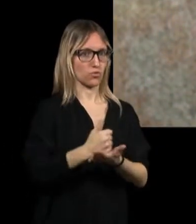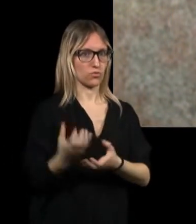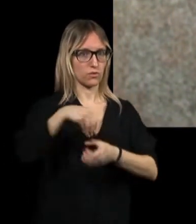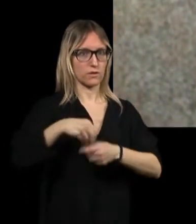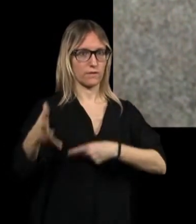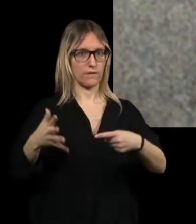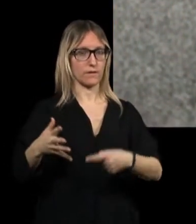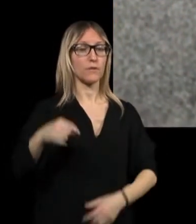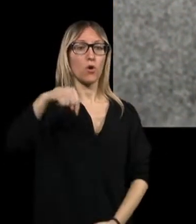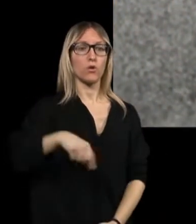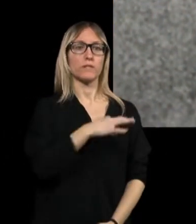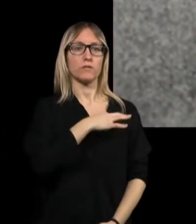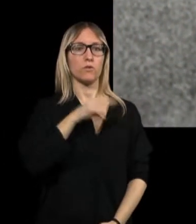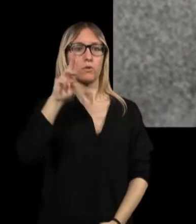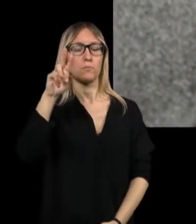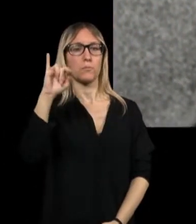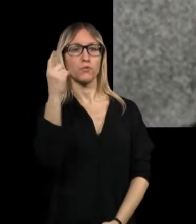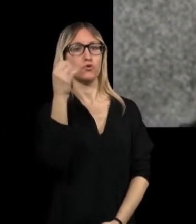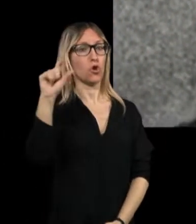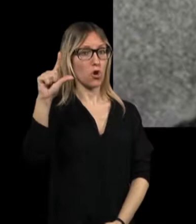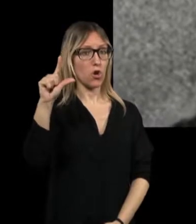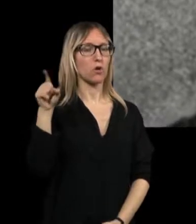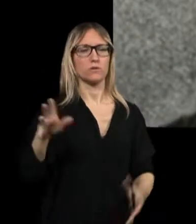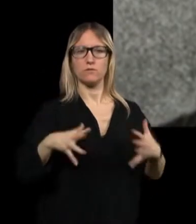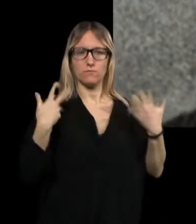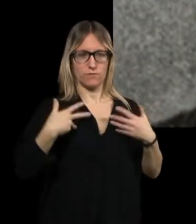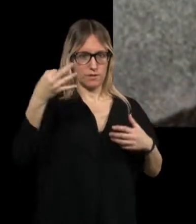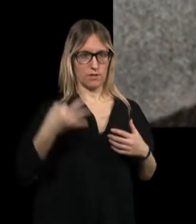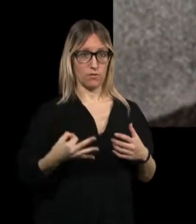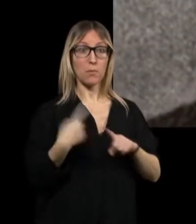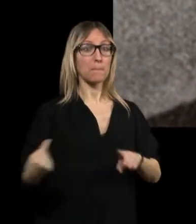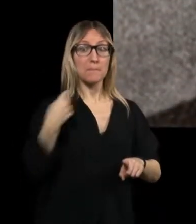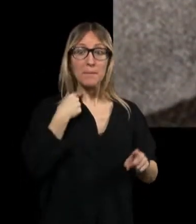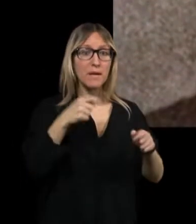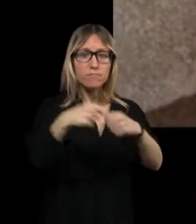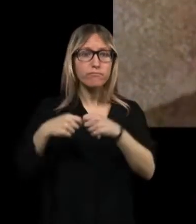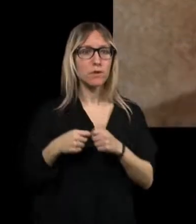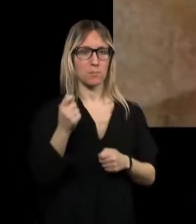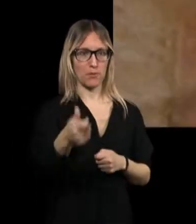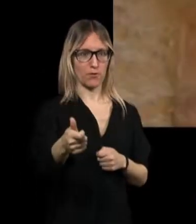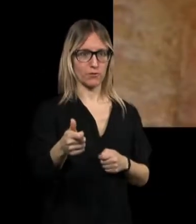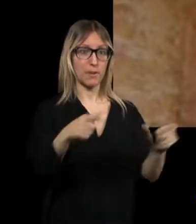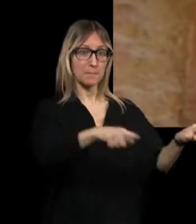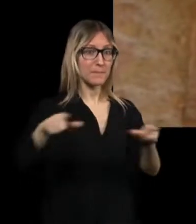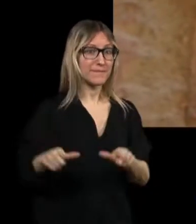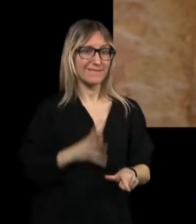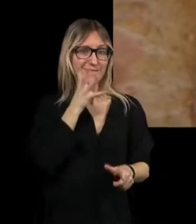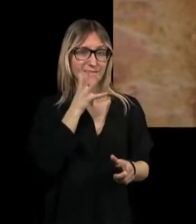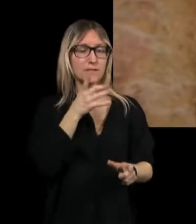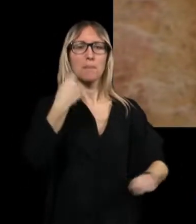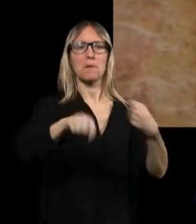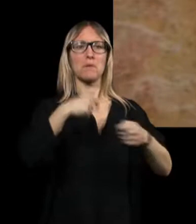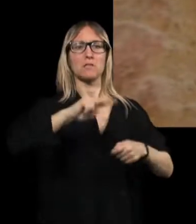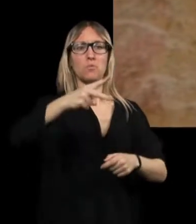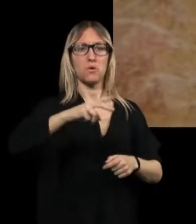Avui, el senyor Pujol estarà satisfet. Hem tingut poques pèrdues. Les peces dolentes les vendrà com a